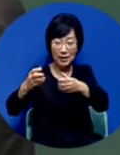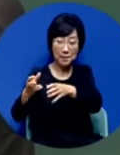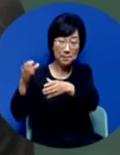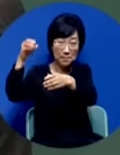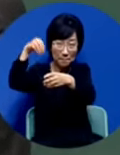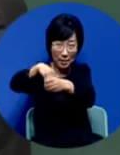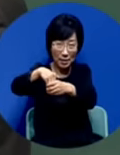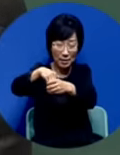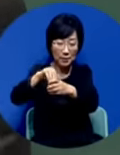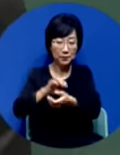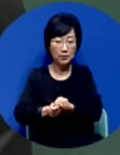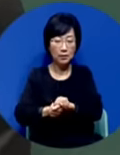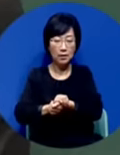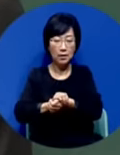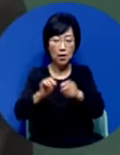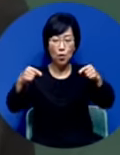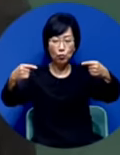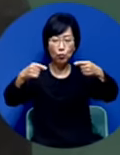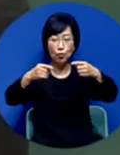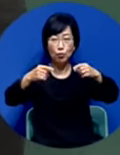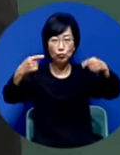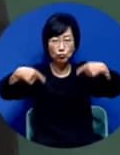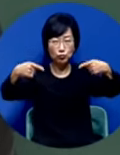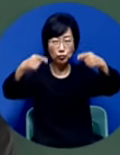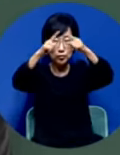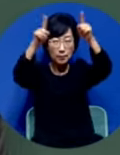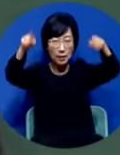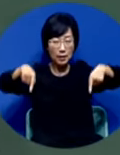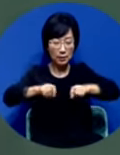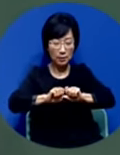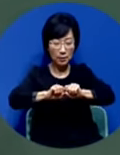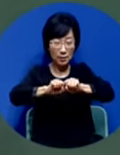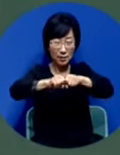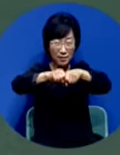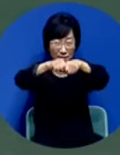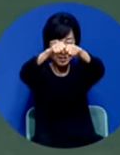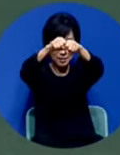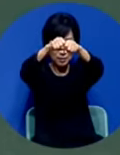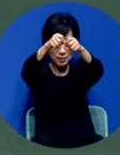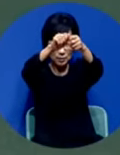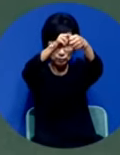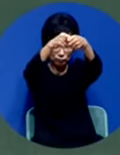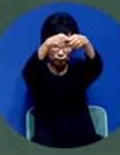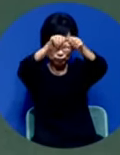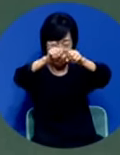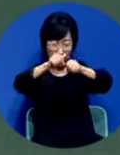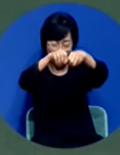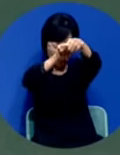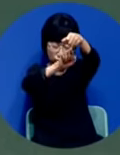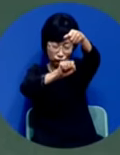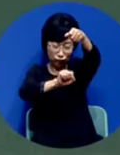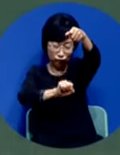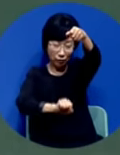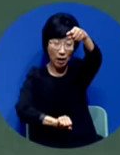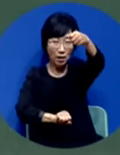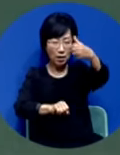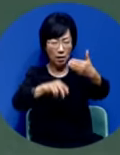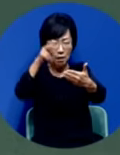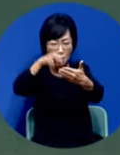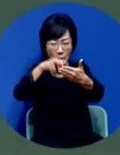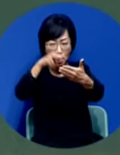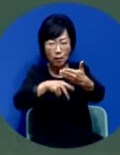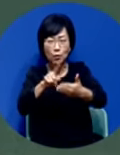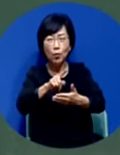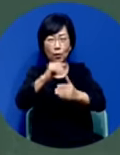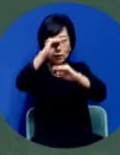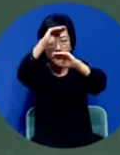보는데 그때 당시에 펴본 데가 그리스도에 관한 얘기였단 말이야. 이것도 기적이요.